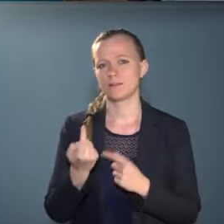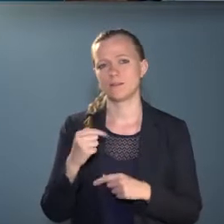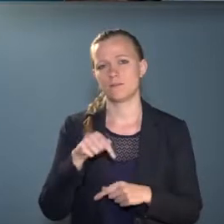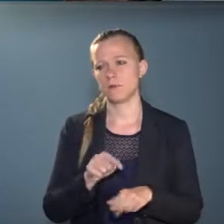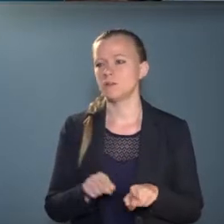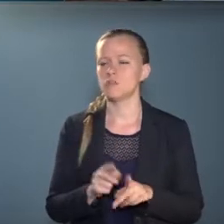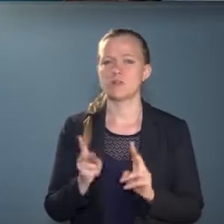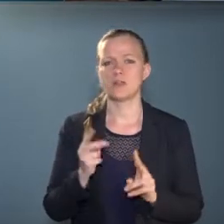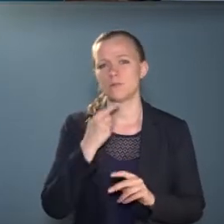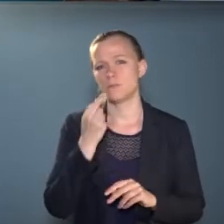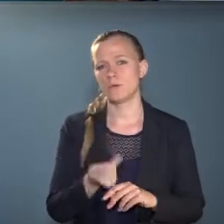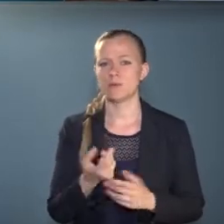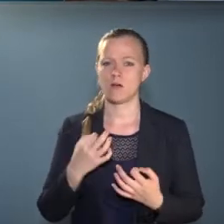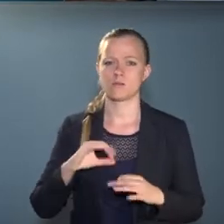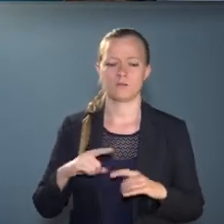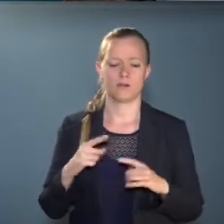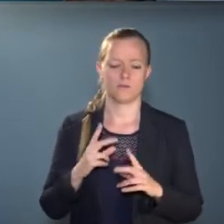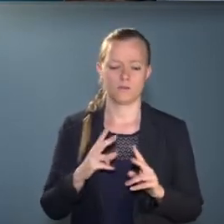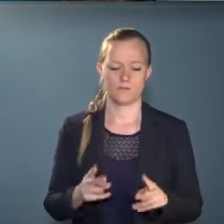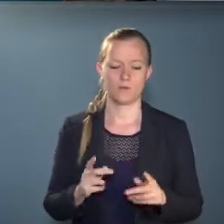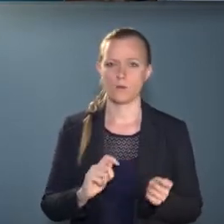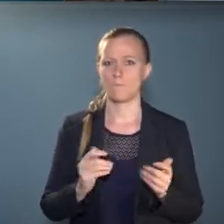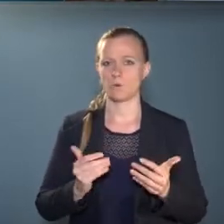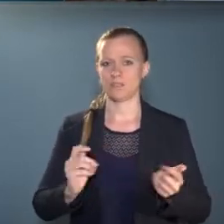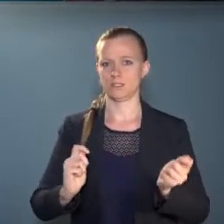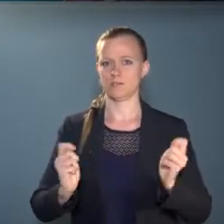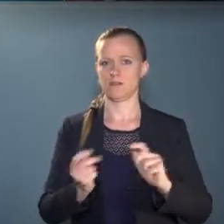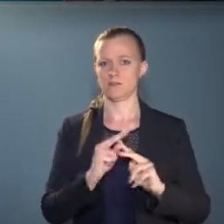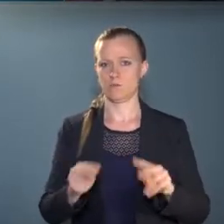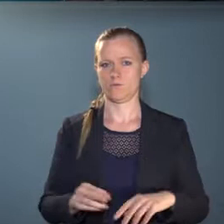is, ha szabad is fogalmazni, haszonélvezői vagyunk ennek a modernizációnak.